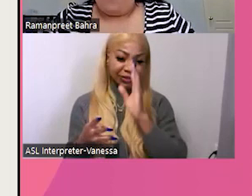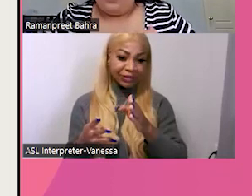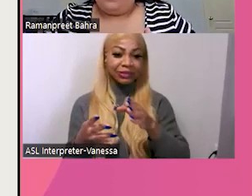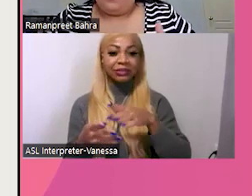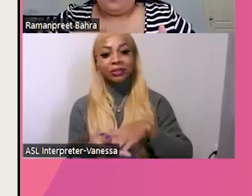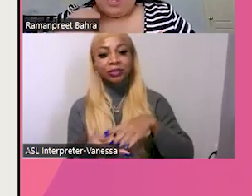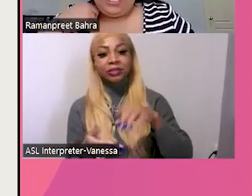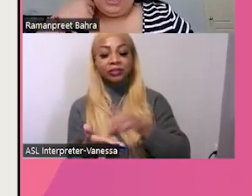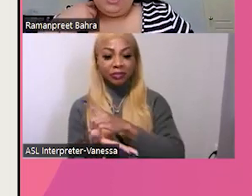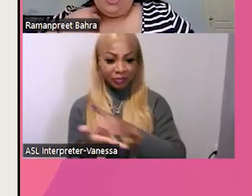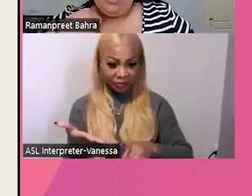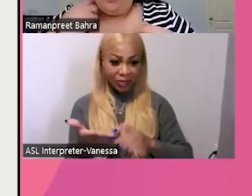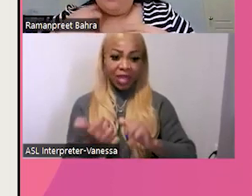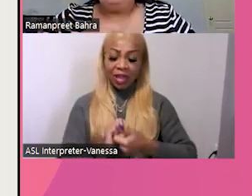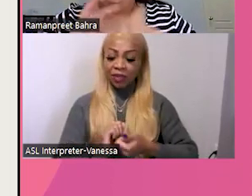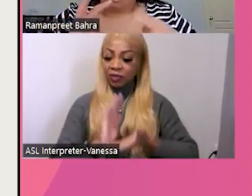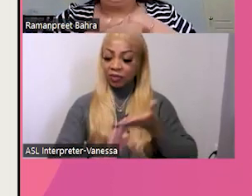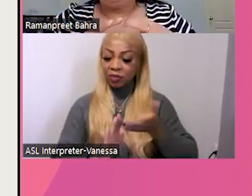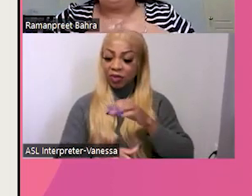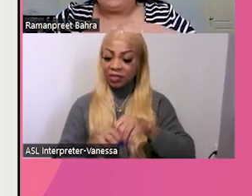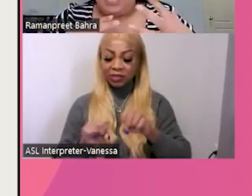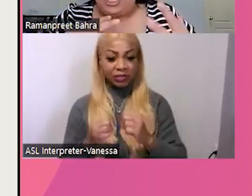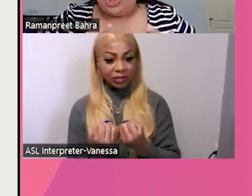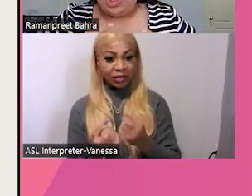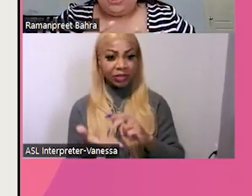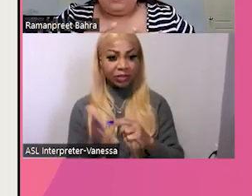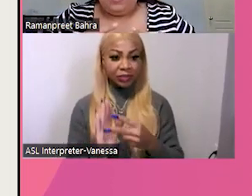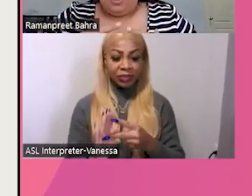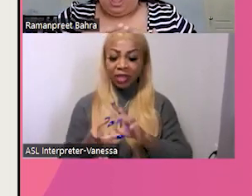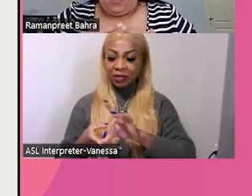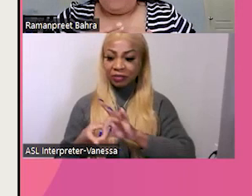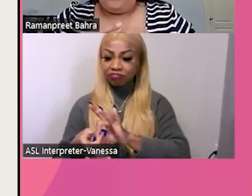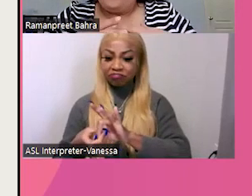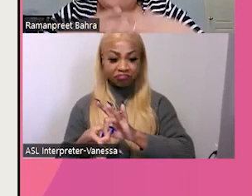de l'hétérosexisme, du capacitisme et de la façon dont la société